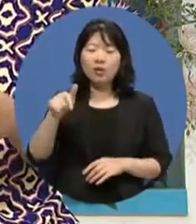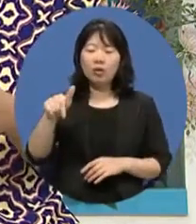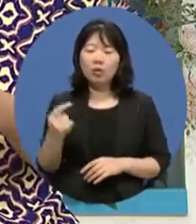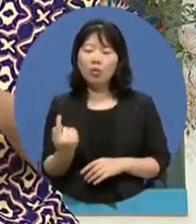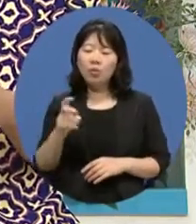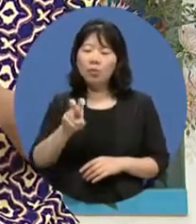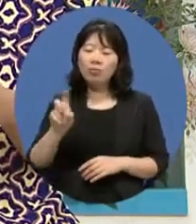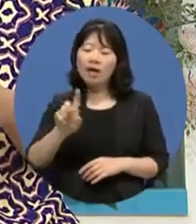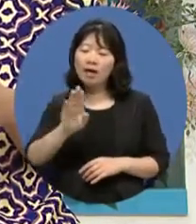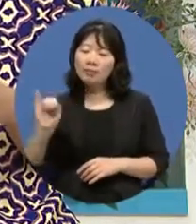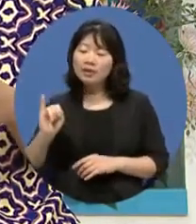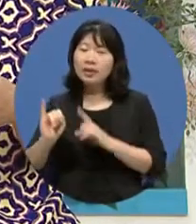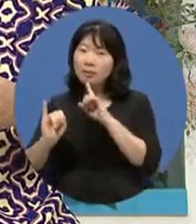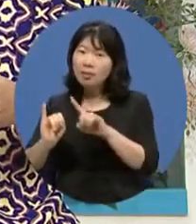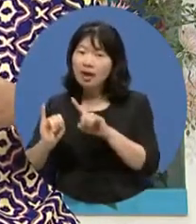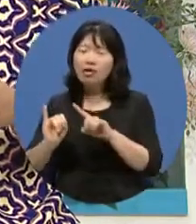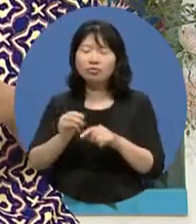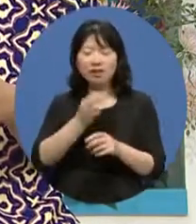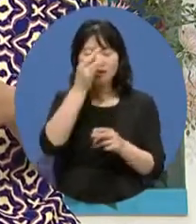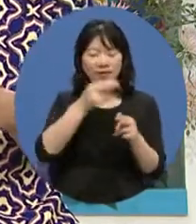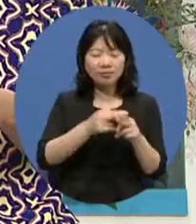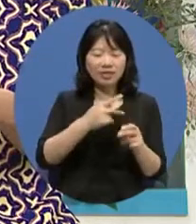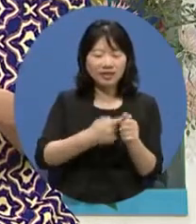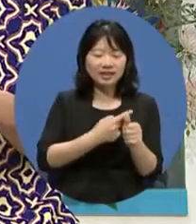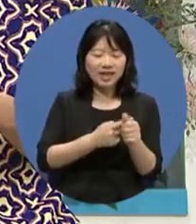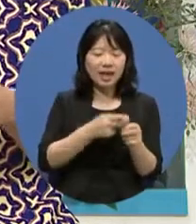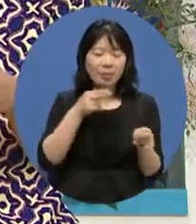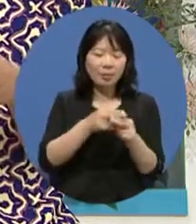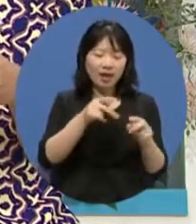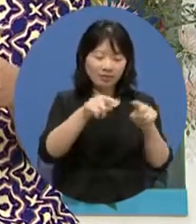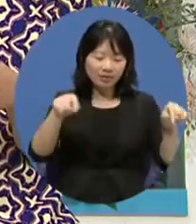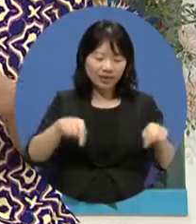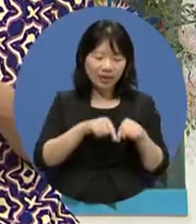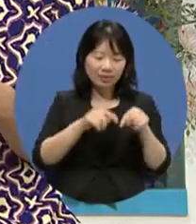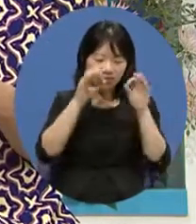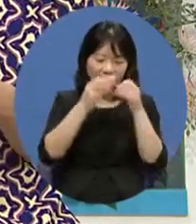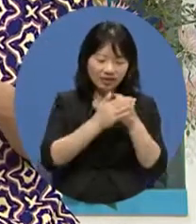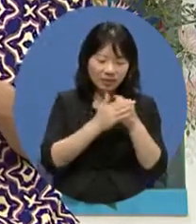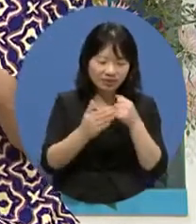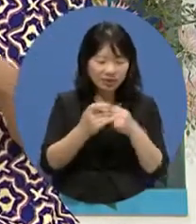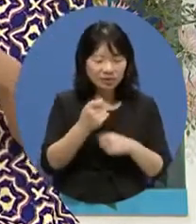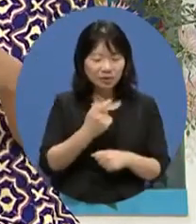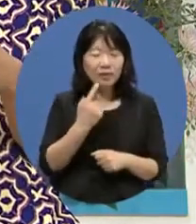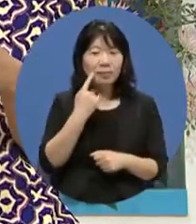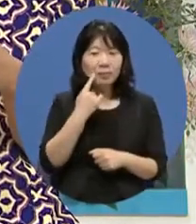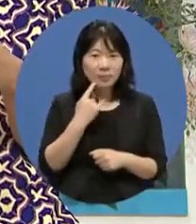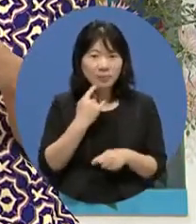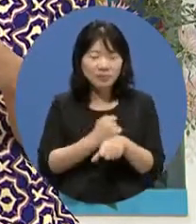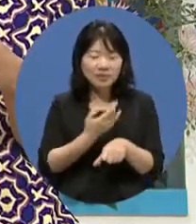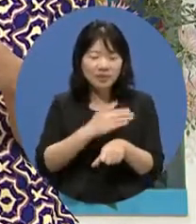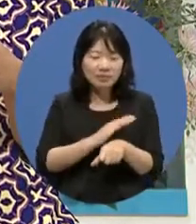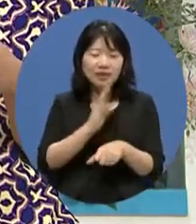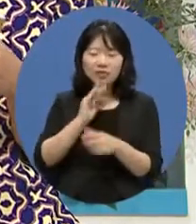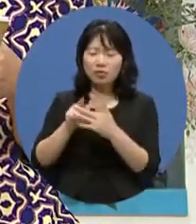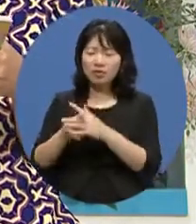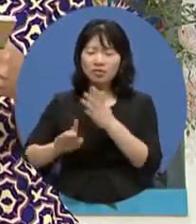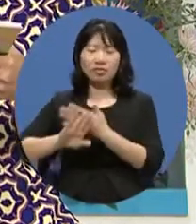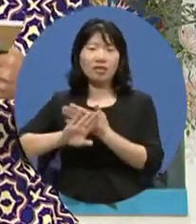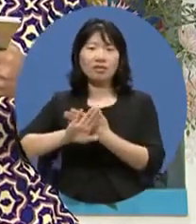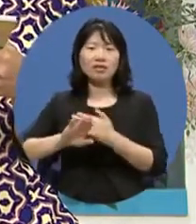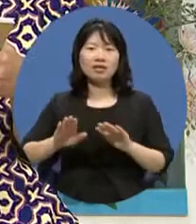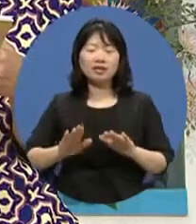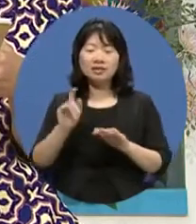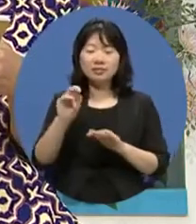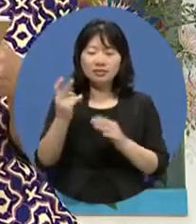식욕. 하도 셰프의 자연밥상만 보다 보니까 우리가 좀 당기는 게 있기는 해요. 네. 하지만 정답은 좀 다른 겁니다. 아, 식욕 아니에요? 네.